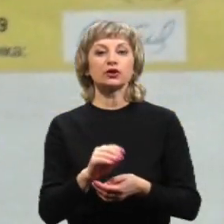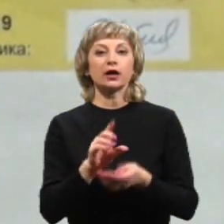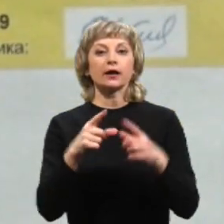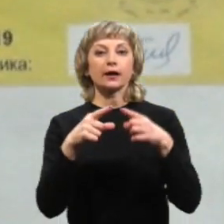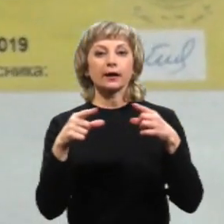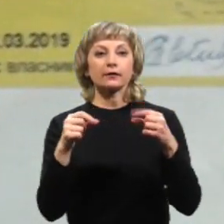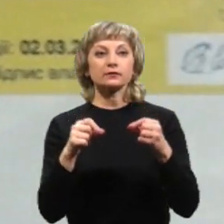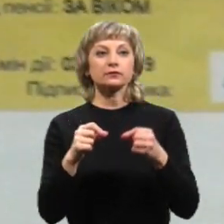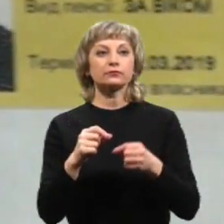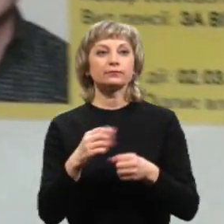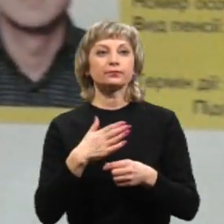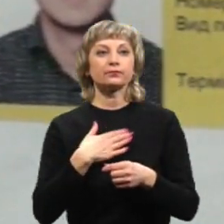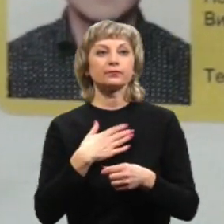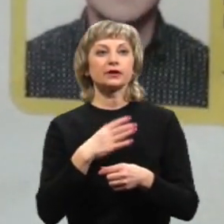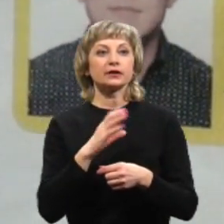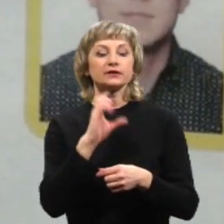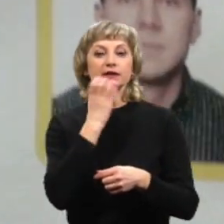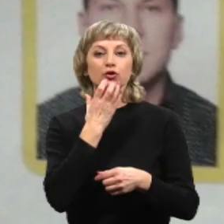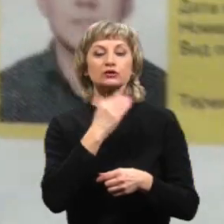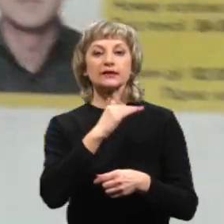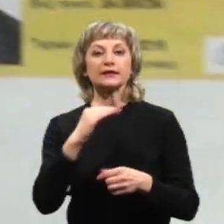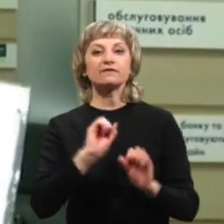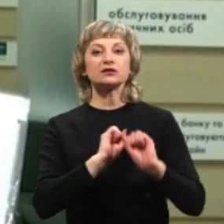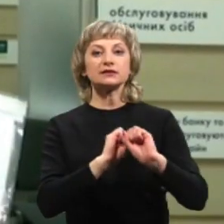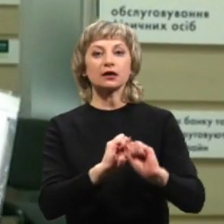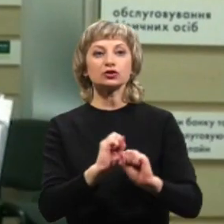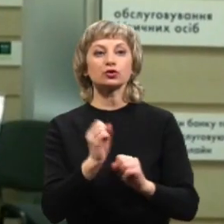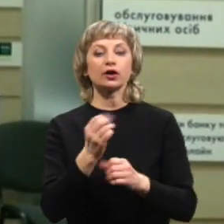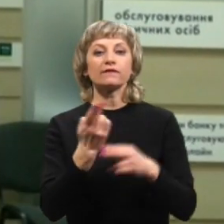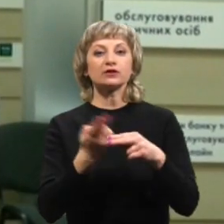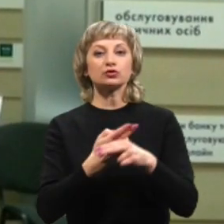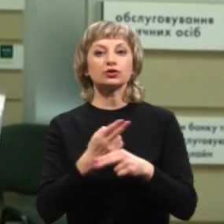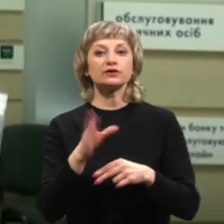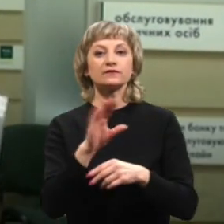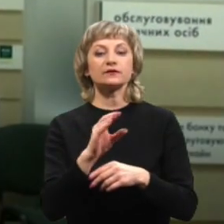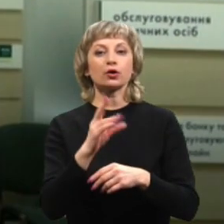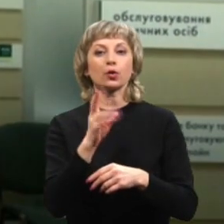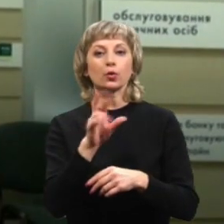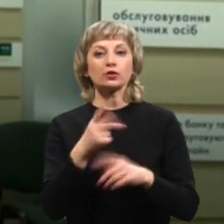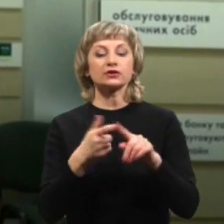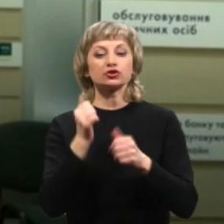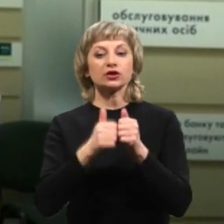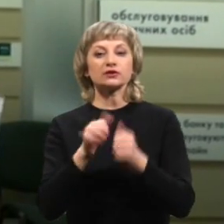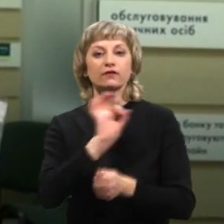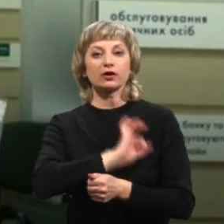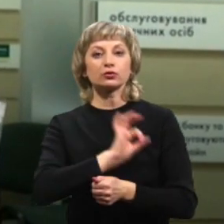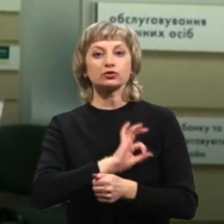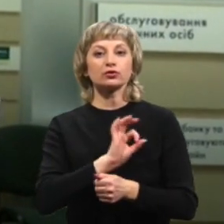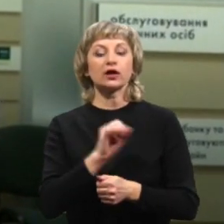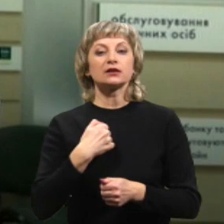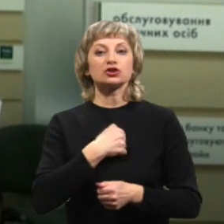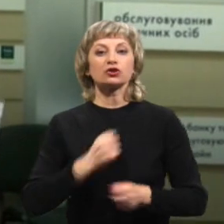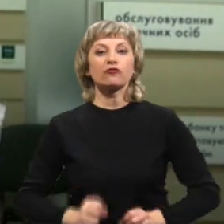має серйозний рівень захисту. На ній відсутній CV-код, який часто використовують зловмисники